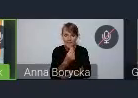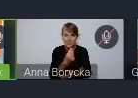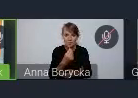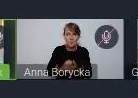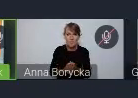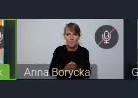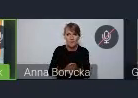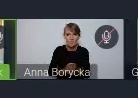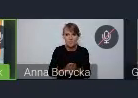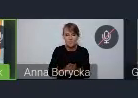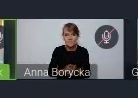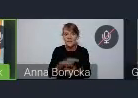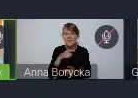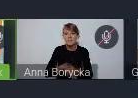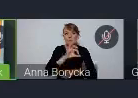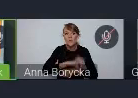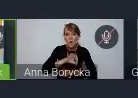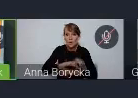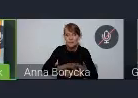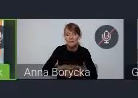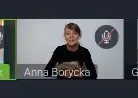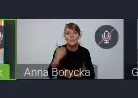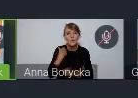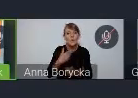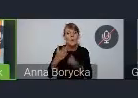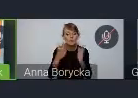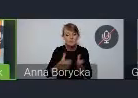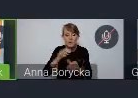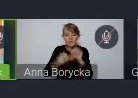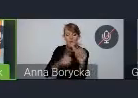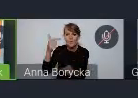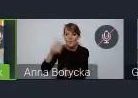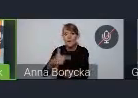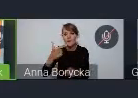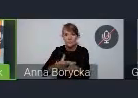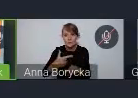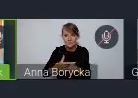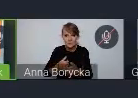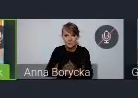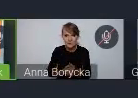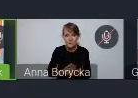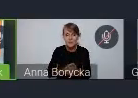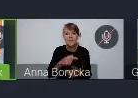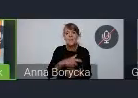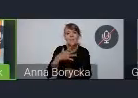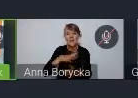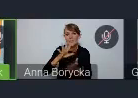dotyczyły, jest to, że projekt został sporządzony w 2020 roku. Wartość projektu była 15